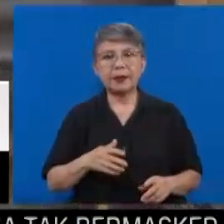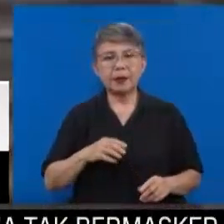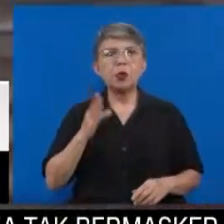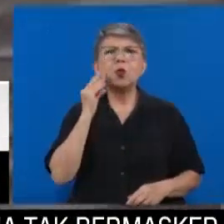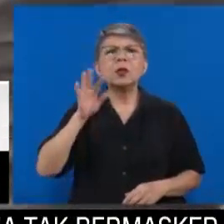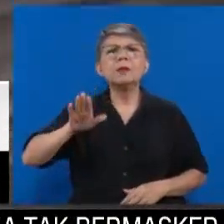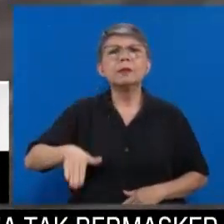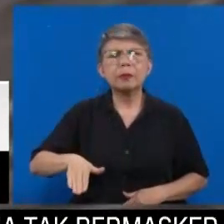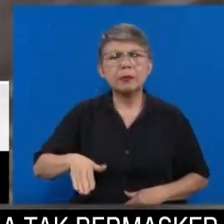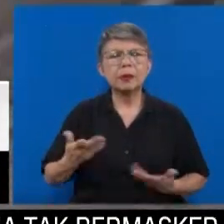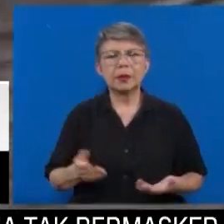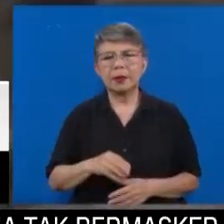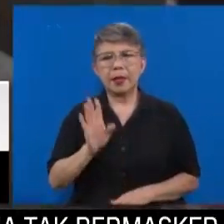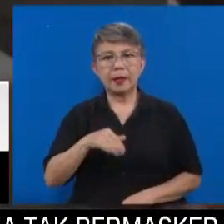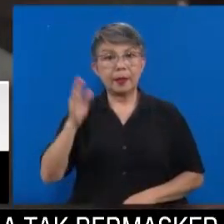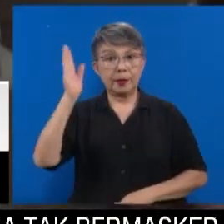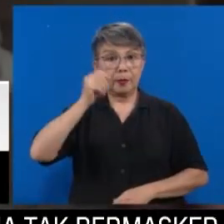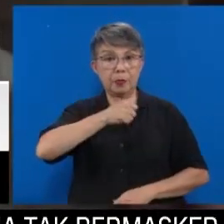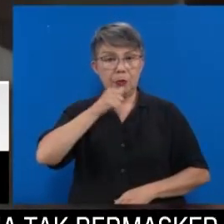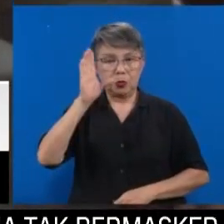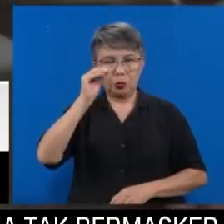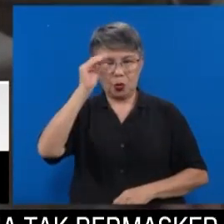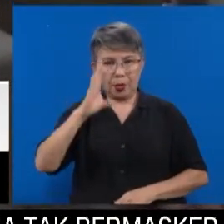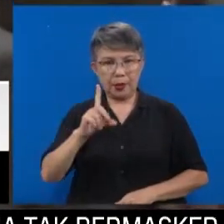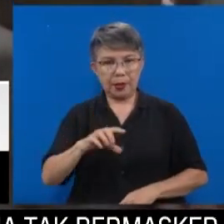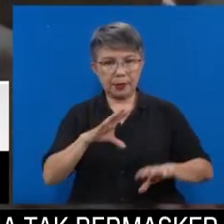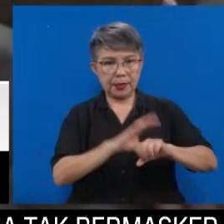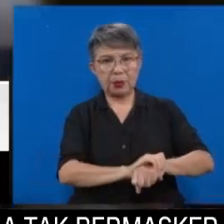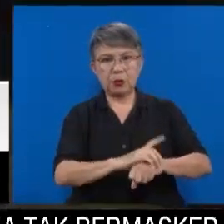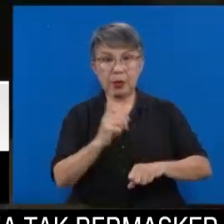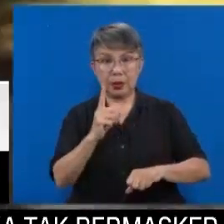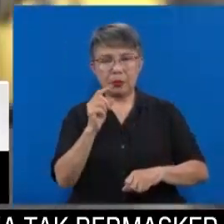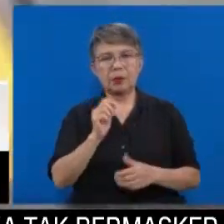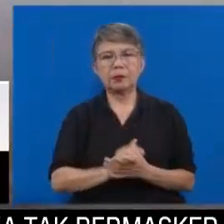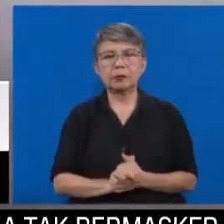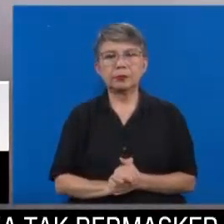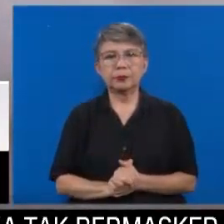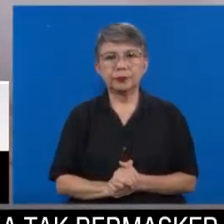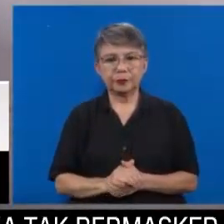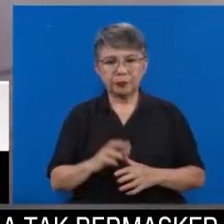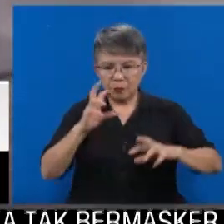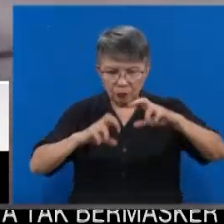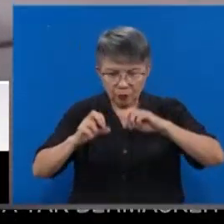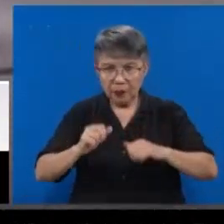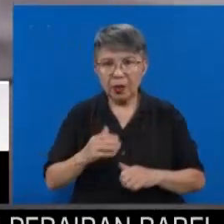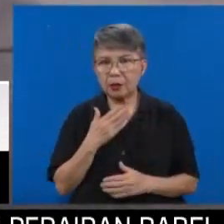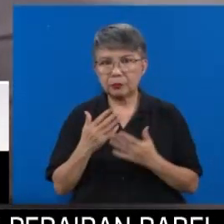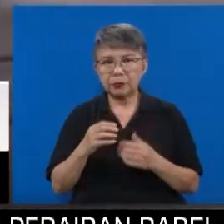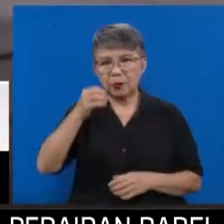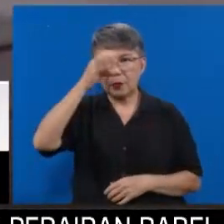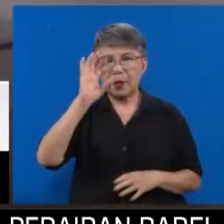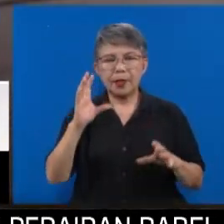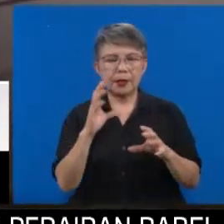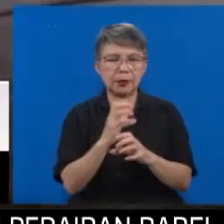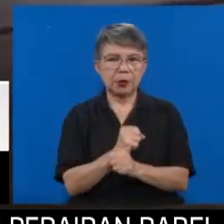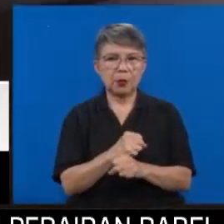umur. Pada Minggu sore, petugas akhirnya menangkap satu tersangka pelaku lagi. Berdasarkan pemeriksaan sementara, polisi